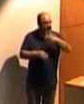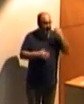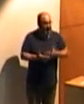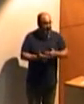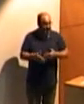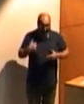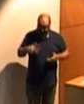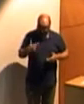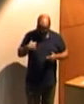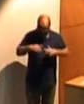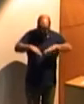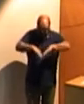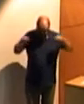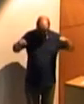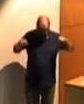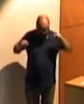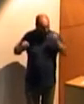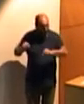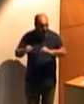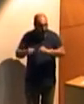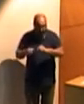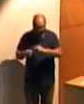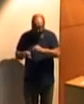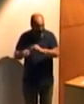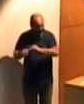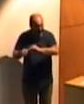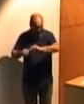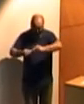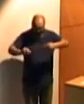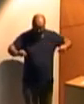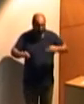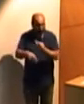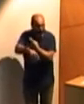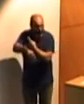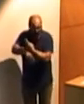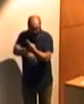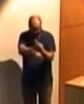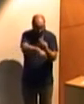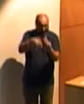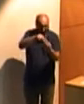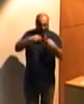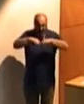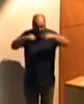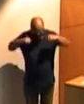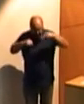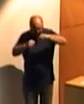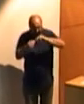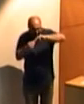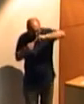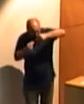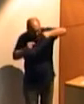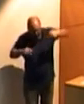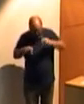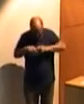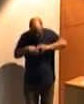dire que si on arrive à avoir accès à ses banques de données que sont les chromosomes alors à ce moment là on pourra construire et